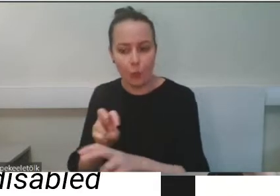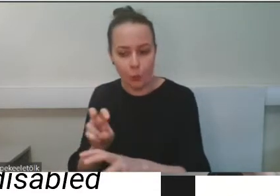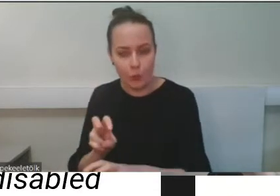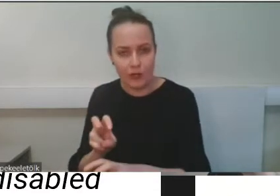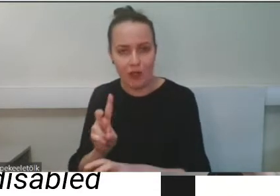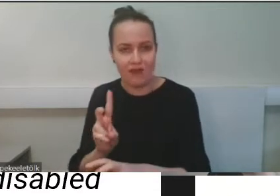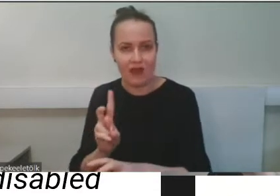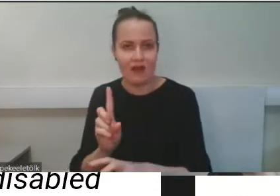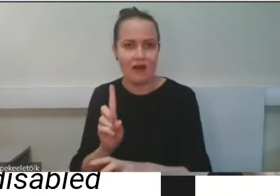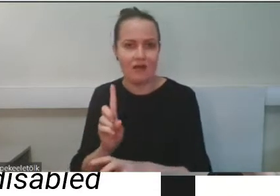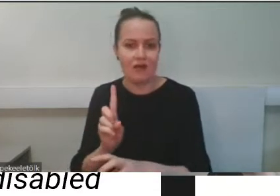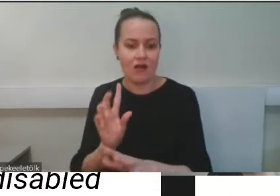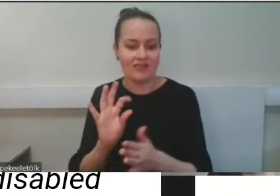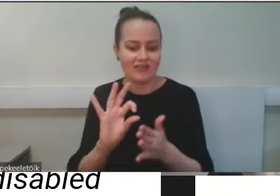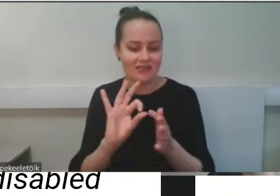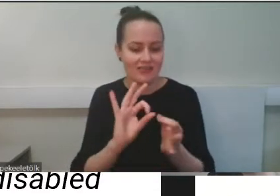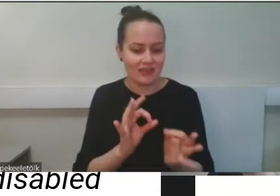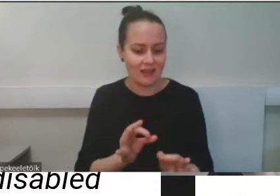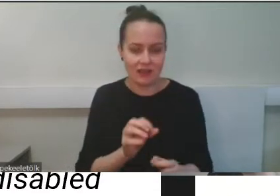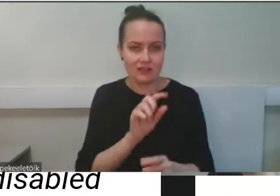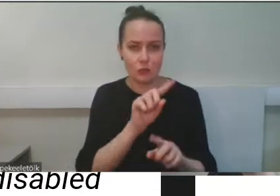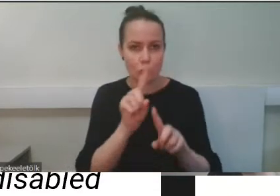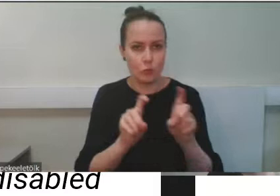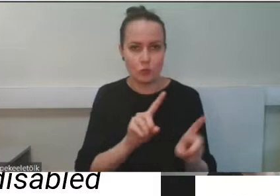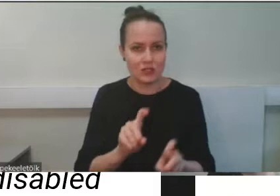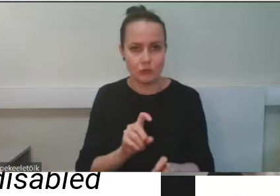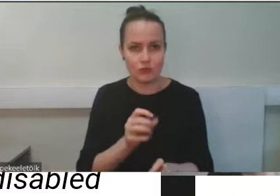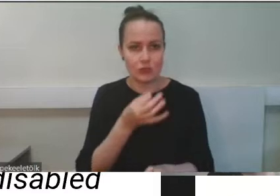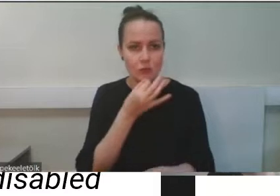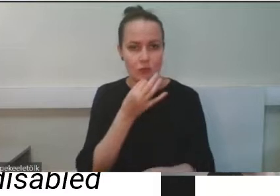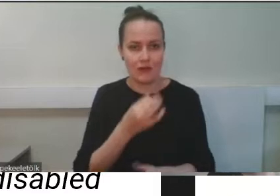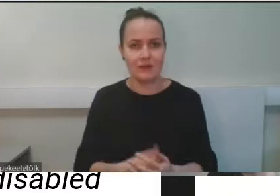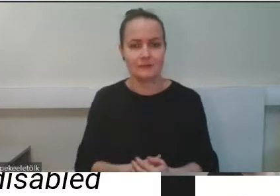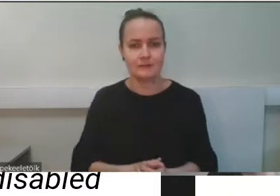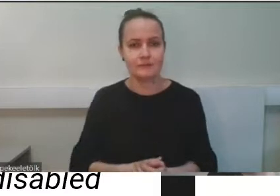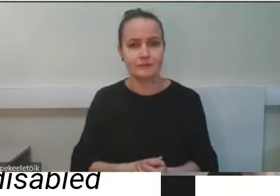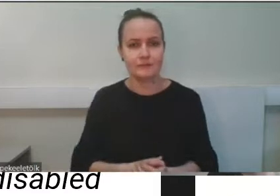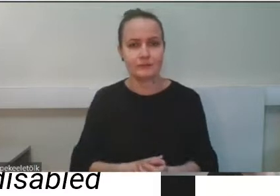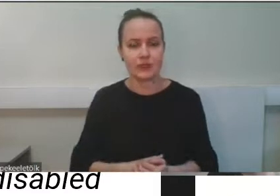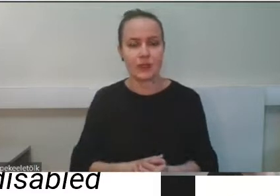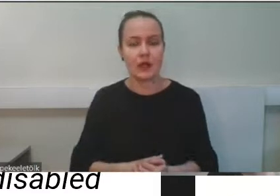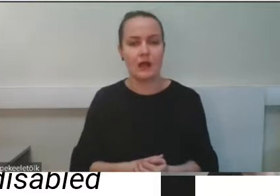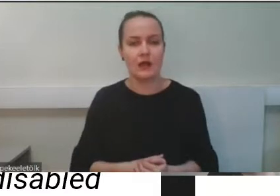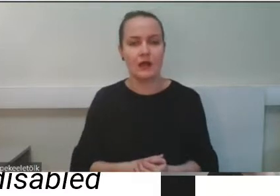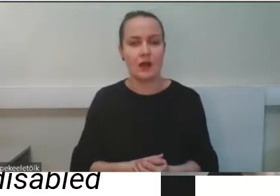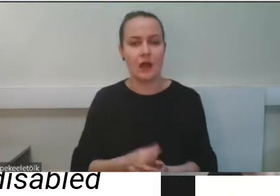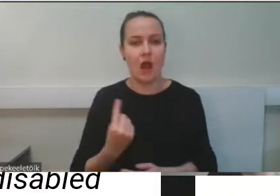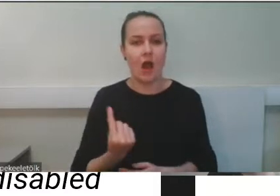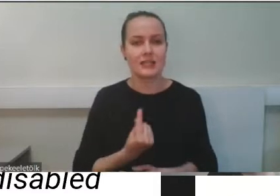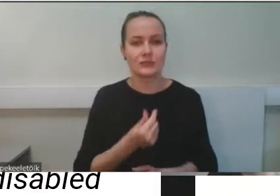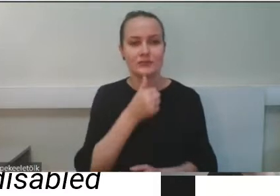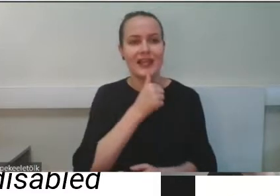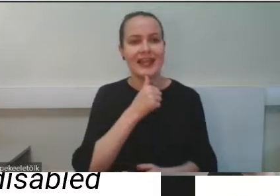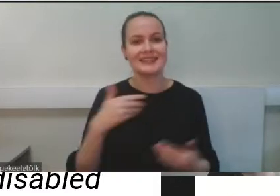kohta, et kas on olemas teatud raskused siis nii-öelda põhitegevuste tegemisel, et on